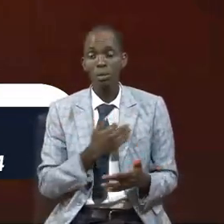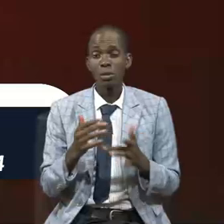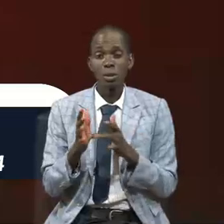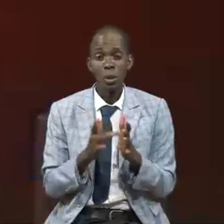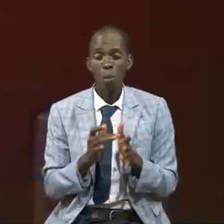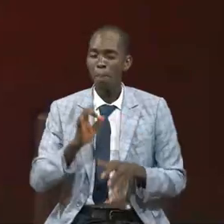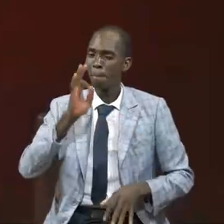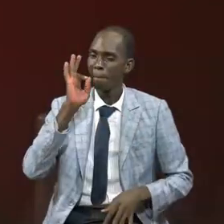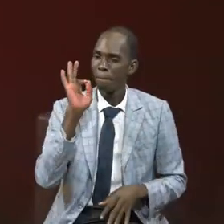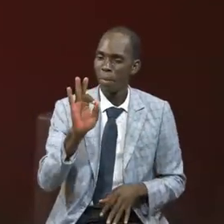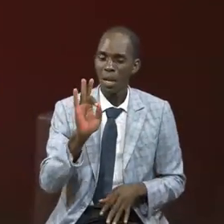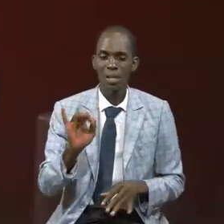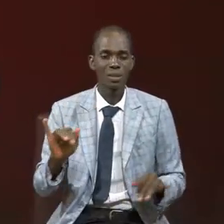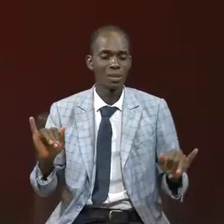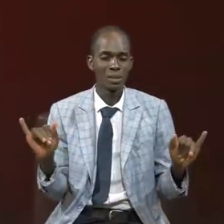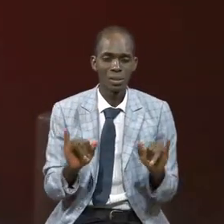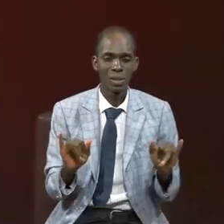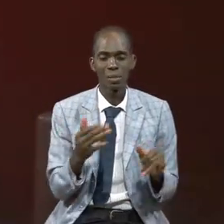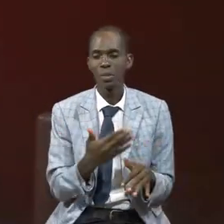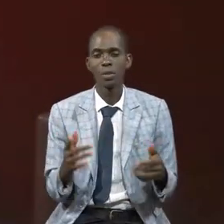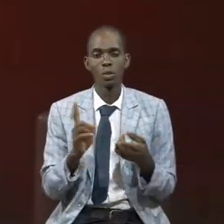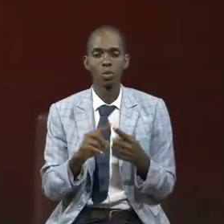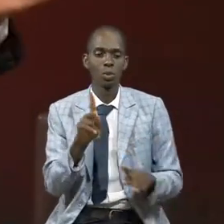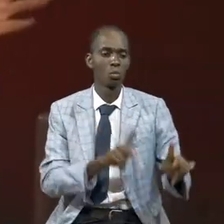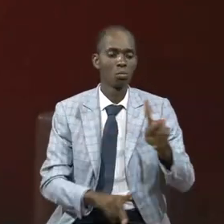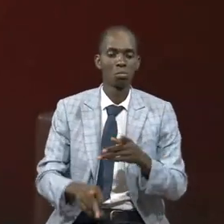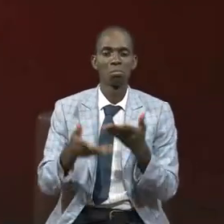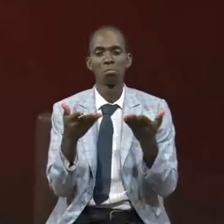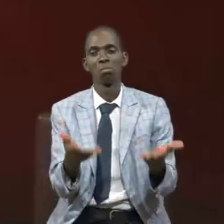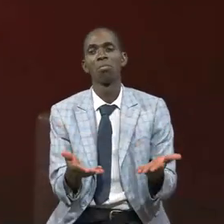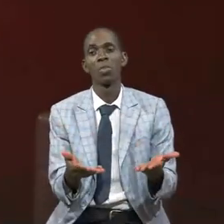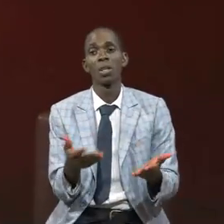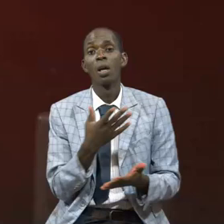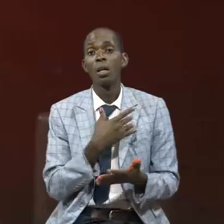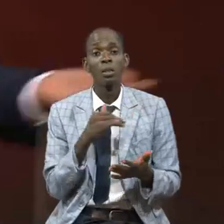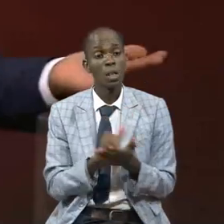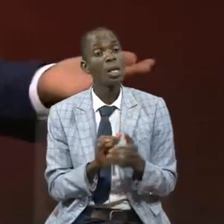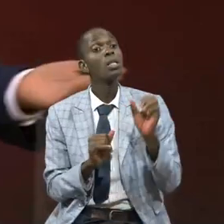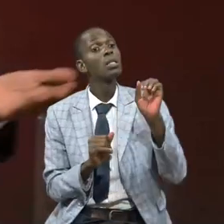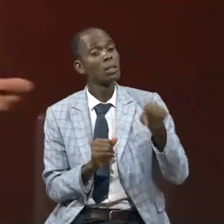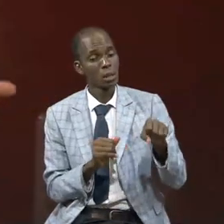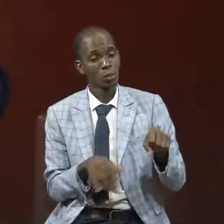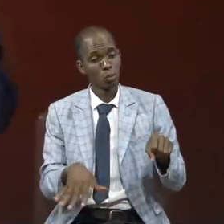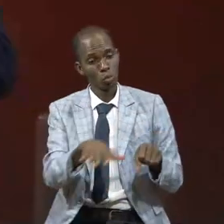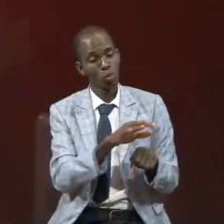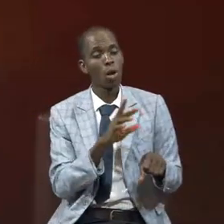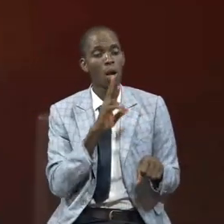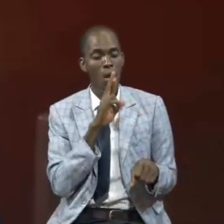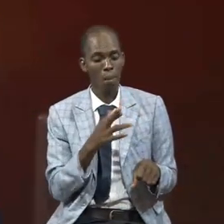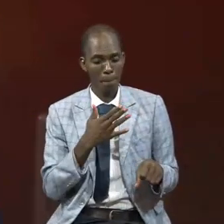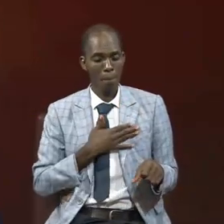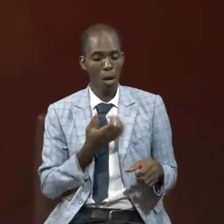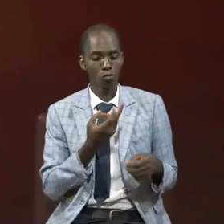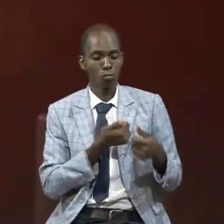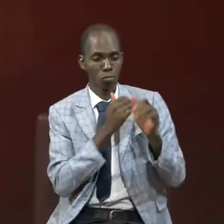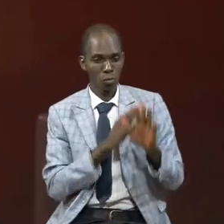Il a prêché la même chose à eux. Et dit, oui, vous êtes disciples, oui, vous